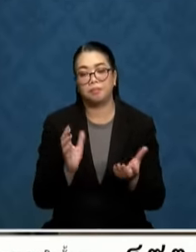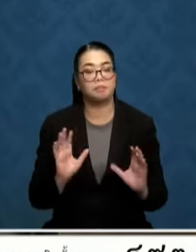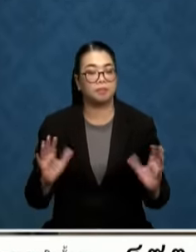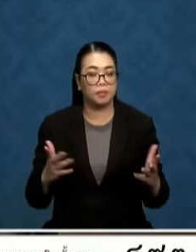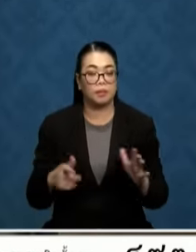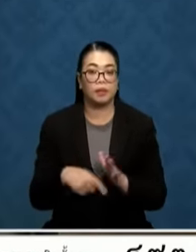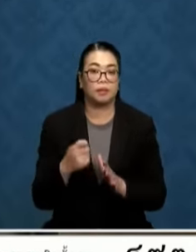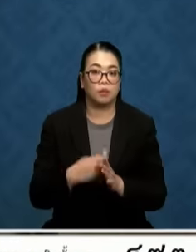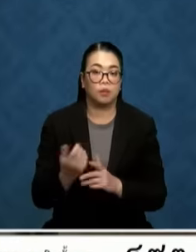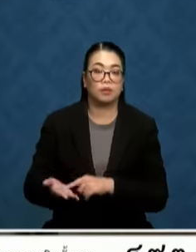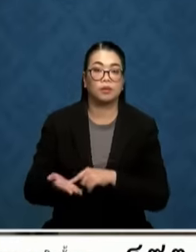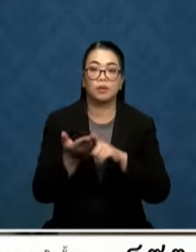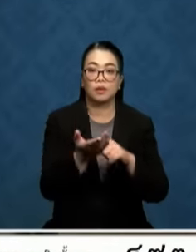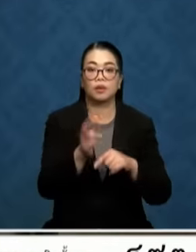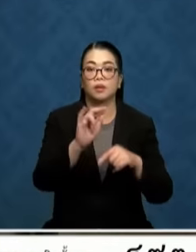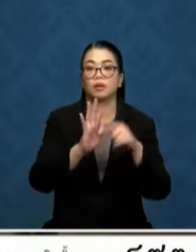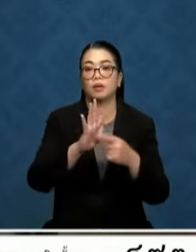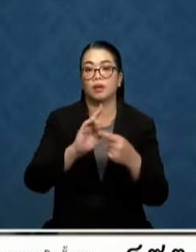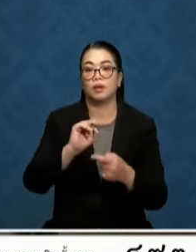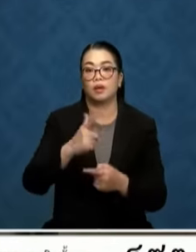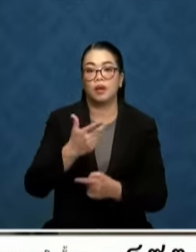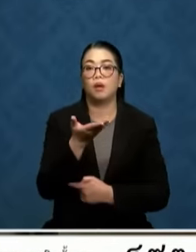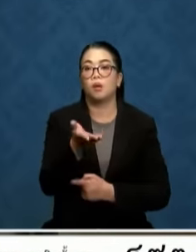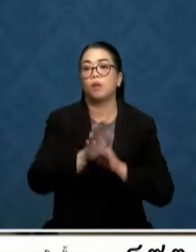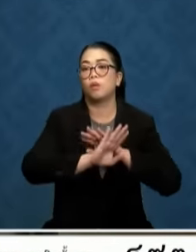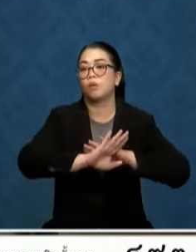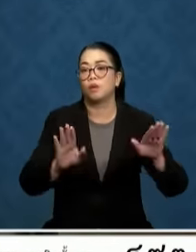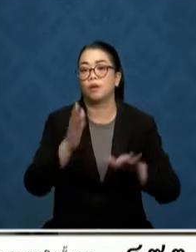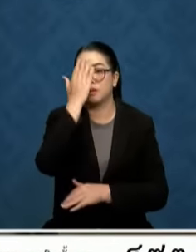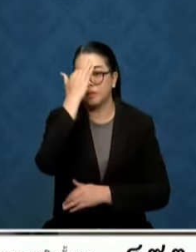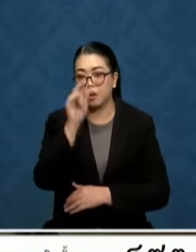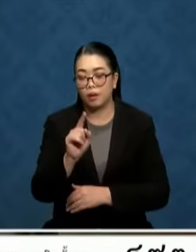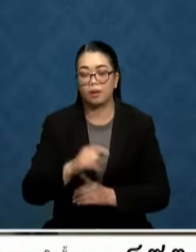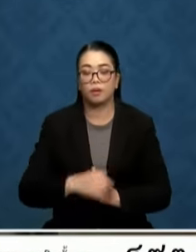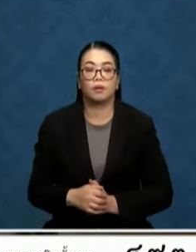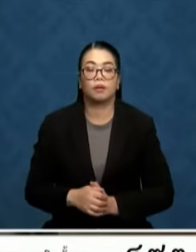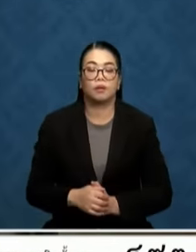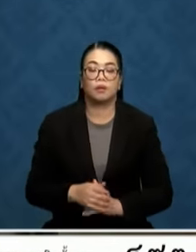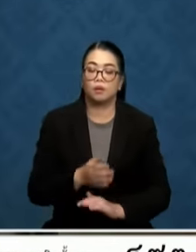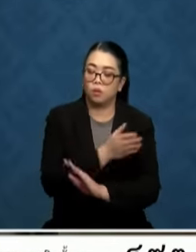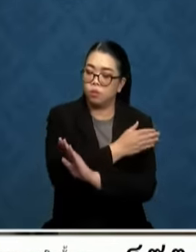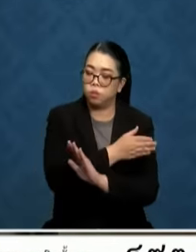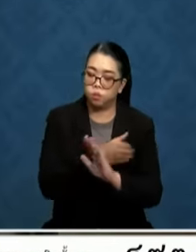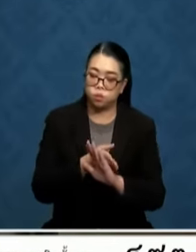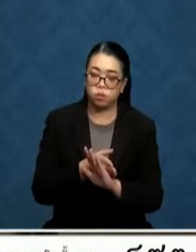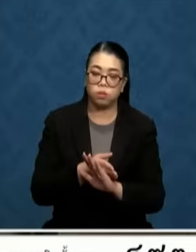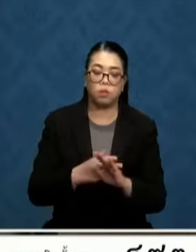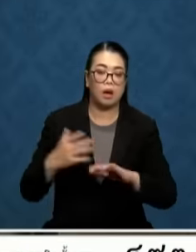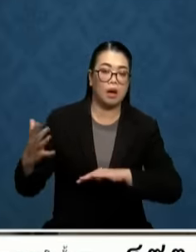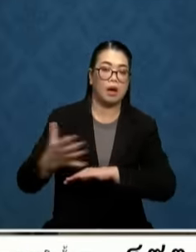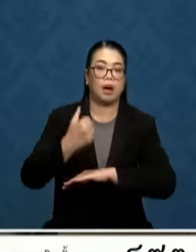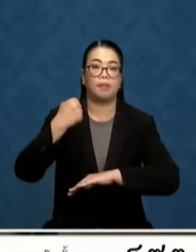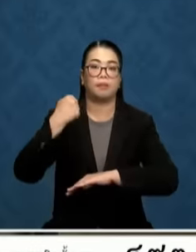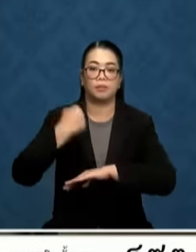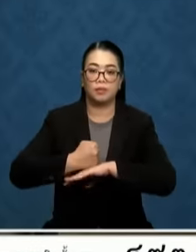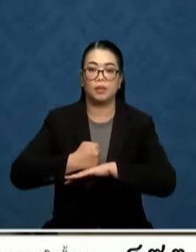ับหทุ completamenteในการเสนอรางพทาชบอรษนี้ผมต้เรียนต่ท่ประฐานว่าตลอดชวเวลาของการครองอำนา